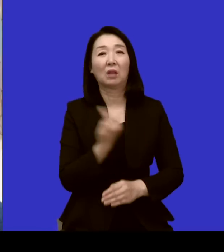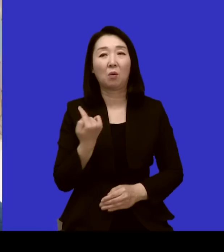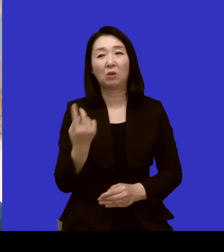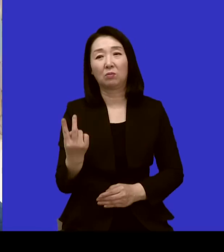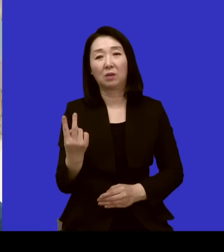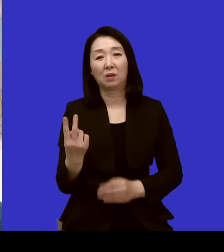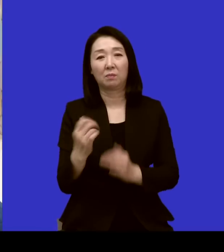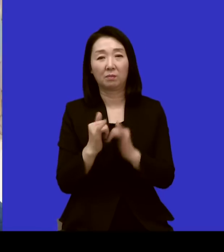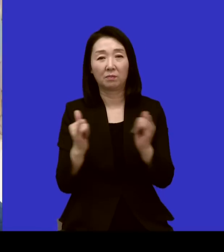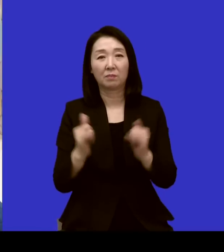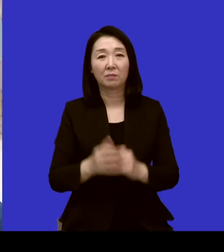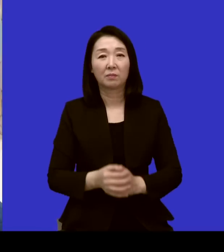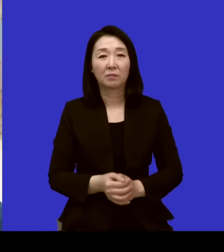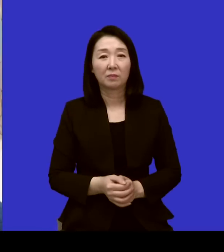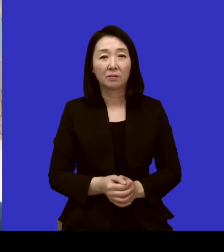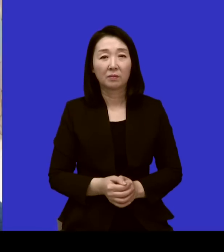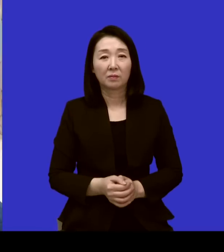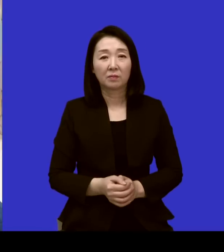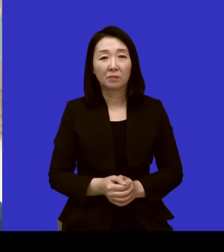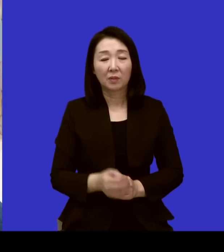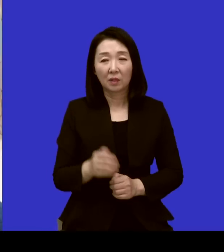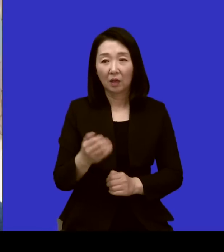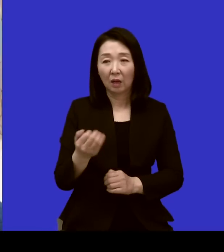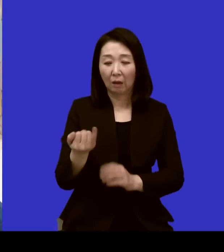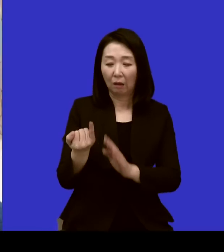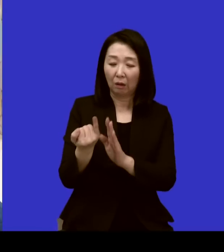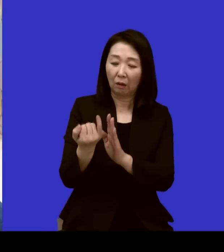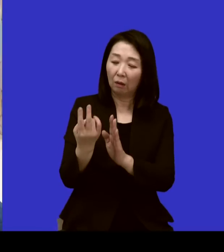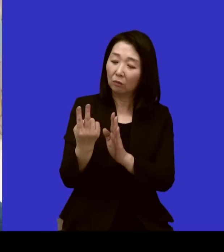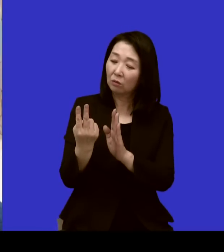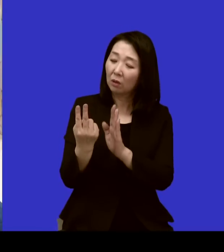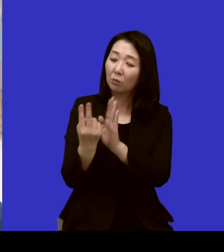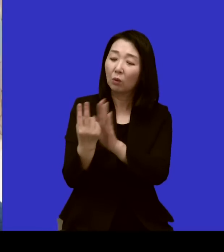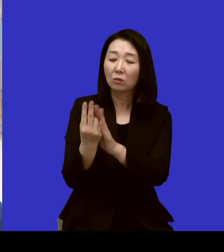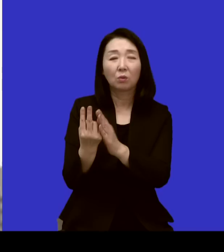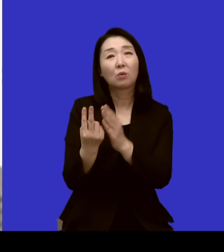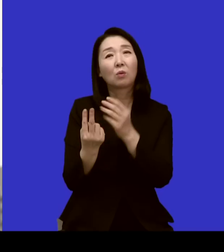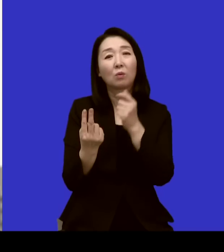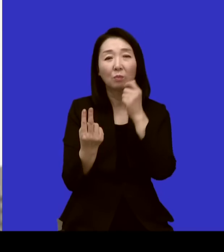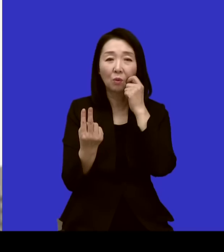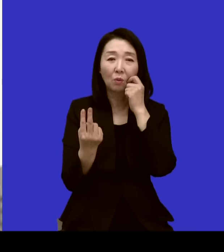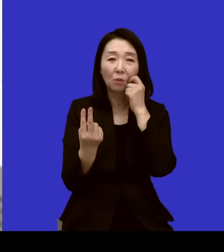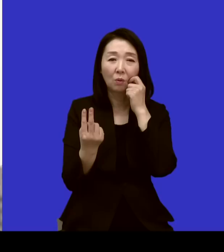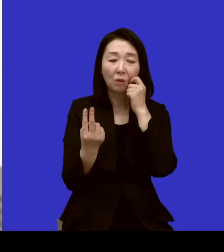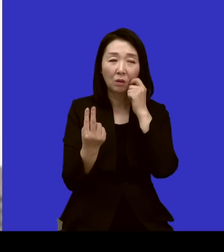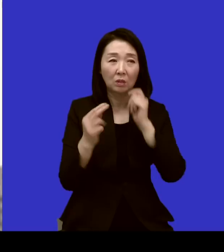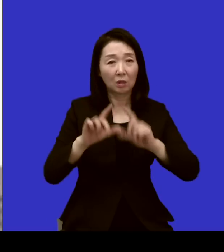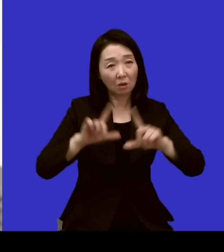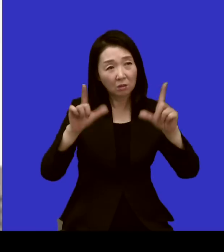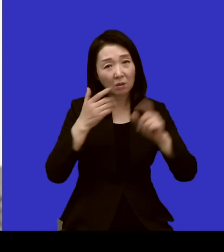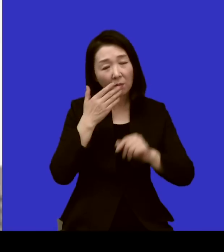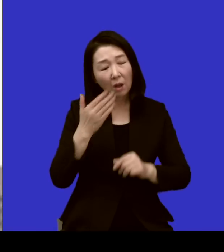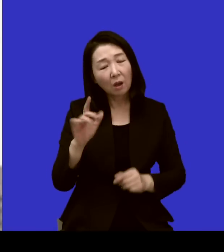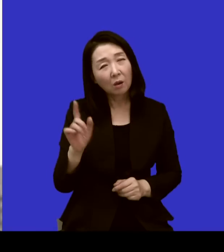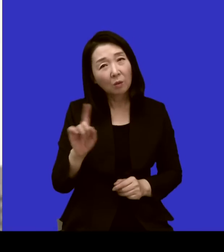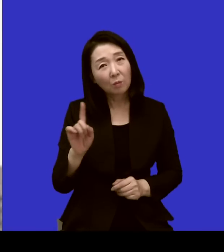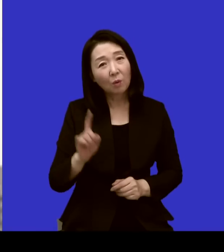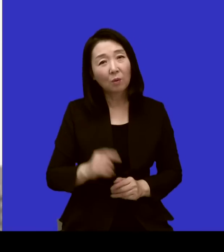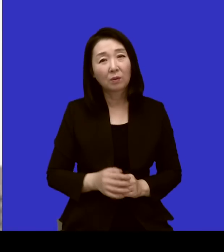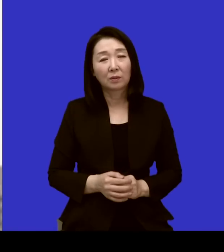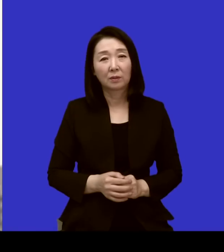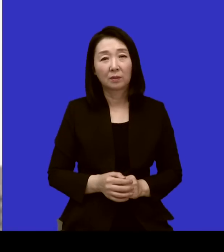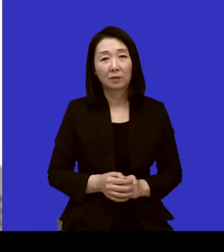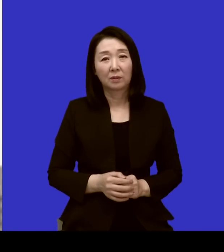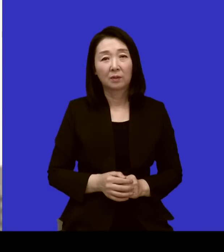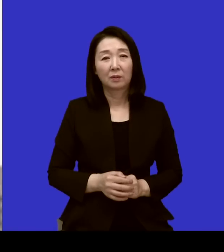나오게 되니까 예. 아, 제가 뭐 할 수 있는 부분들이 너무 없었고, 이게 과연 현실에 일어난 일인가? 예. 그런 것들이